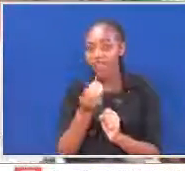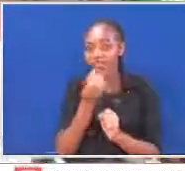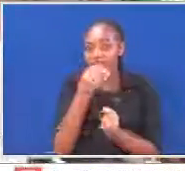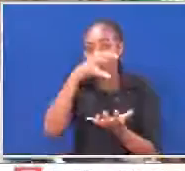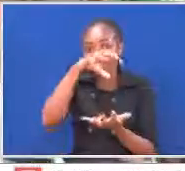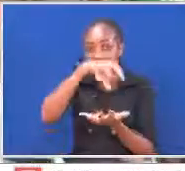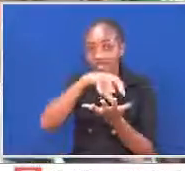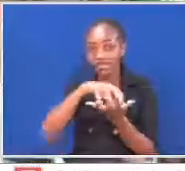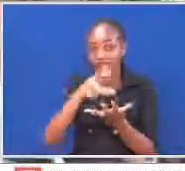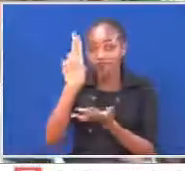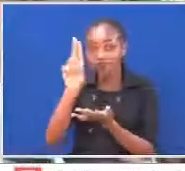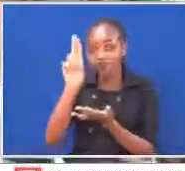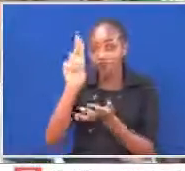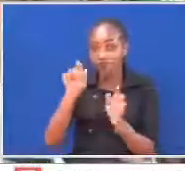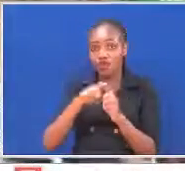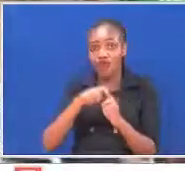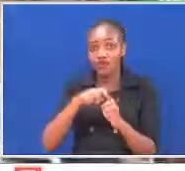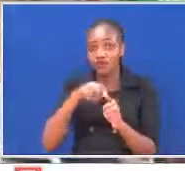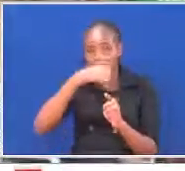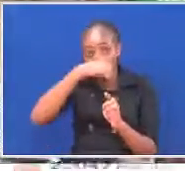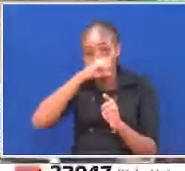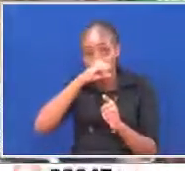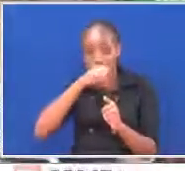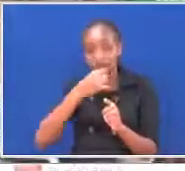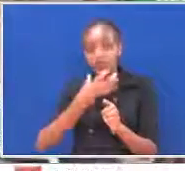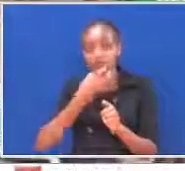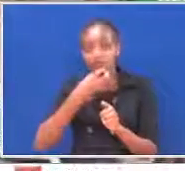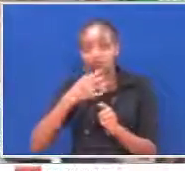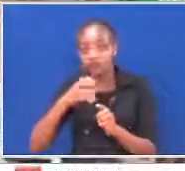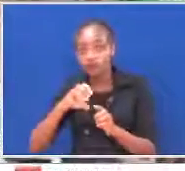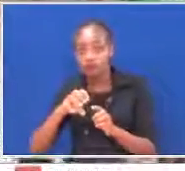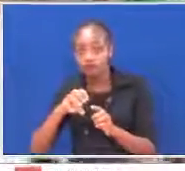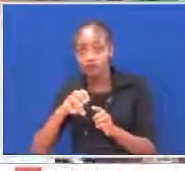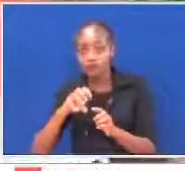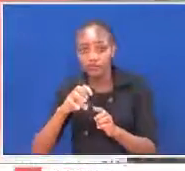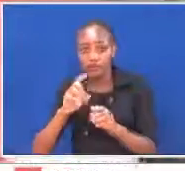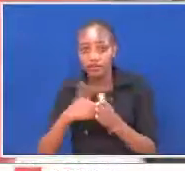street boy. Mimi ni street boy, nafanya kazi ya kusukuma trolley.